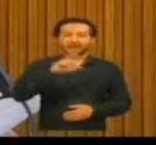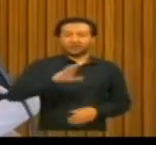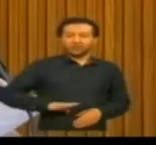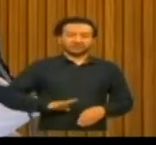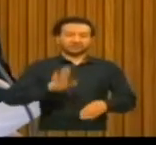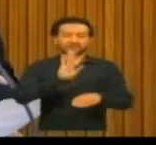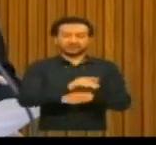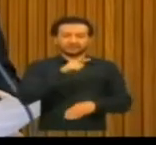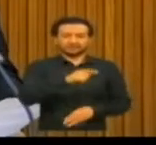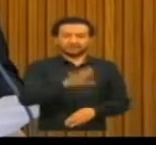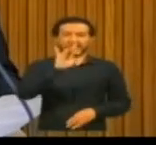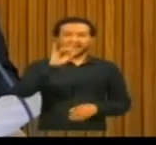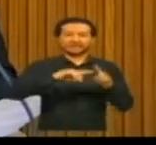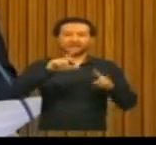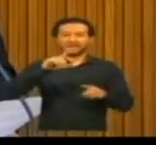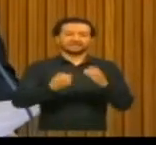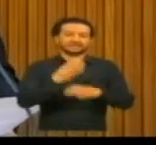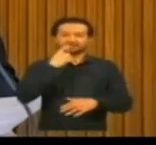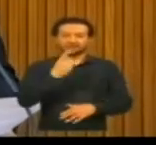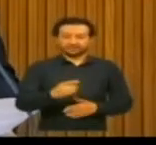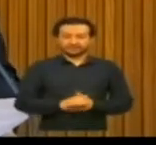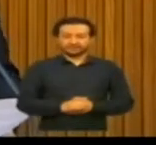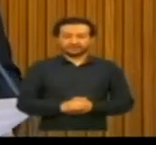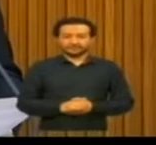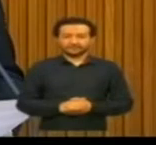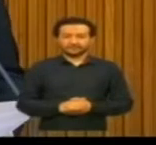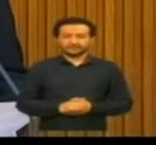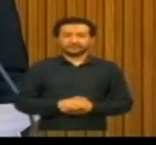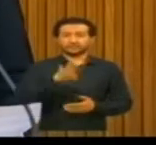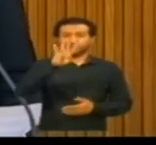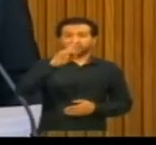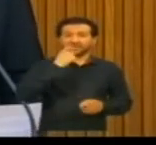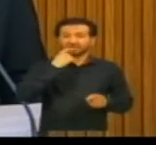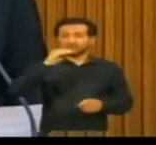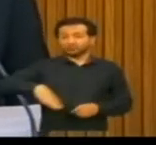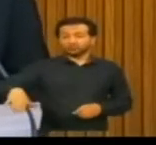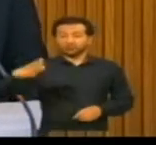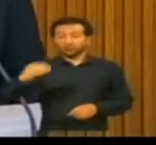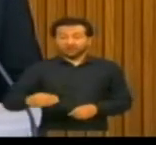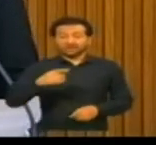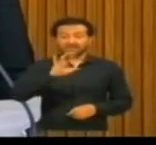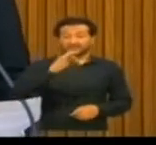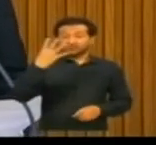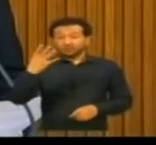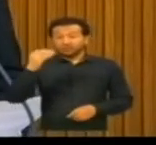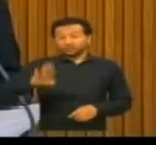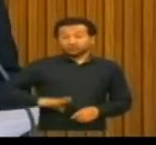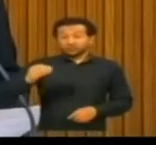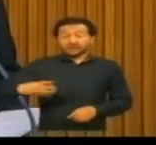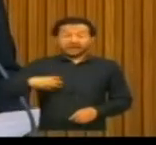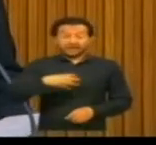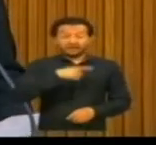kartını 50 liraya indireceğim dedi. 4 yaşında çocuğu olan, 0-4 yaşında çocuğu olan